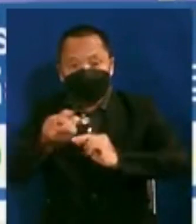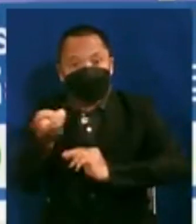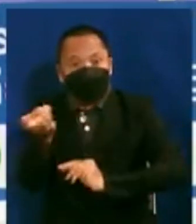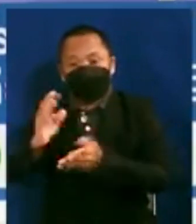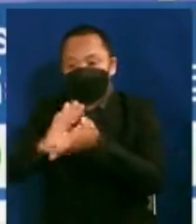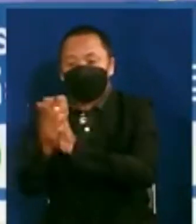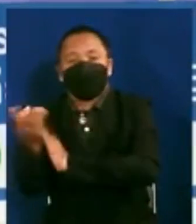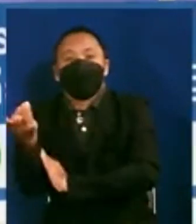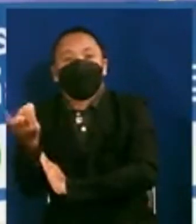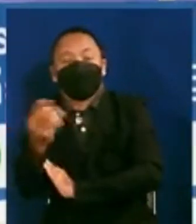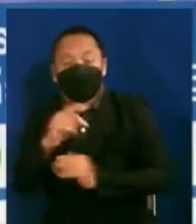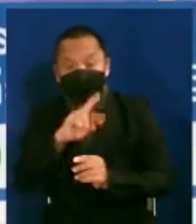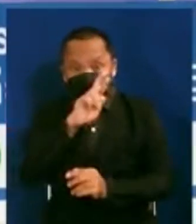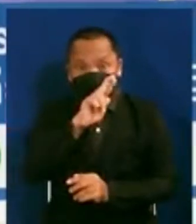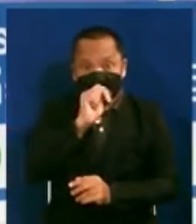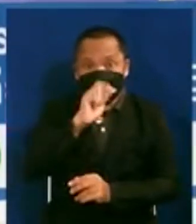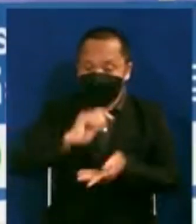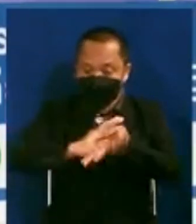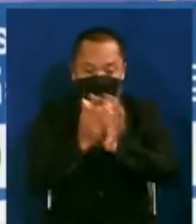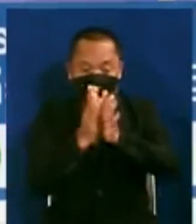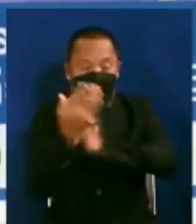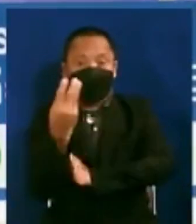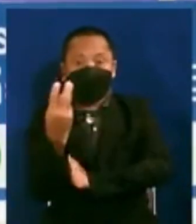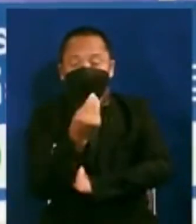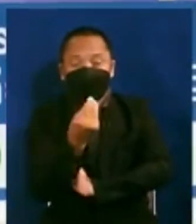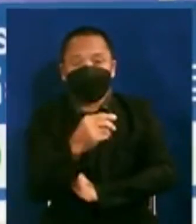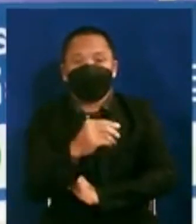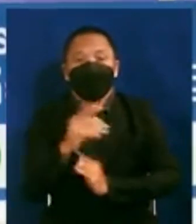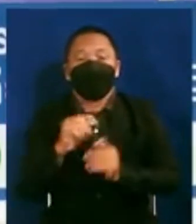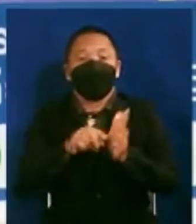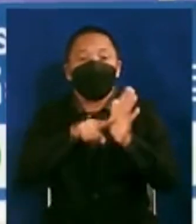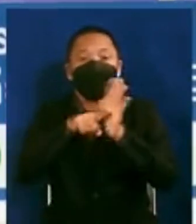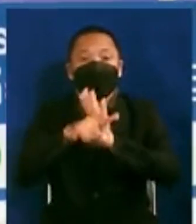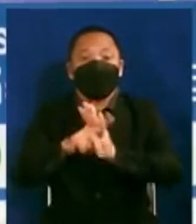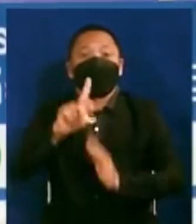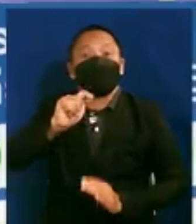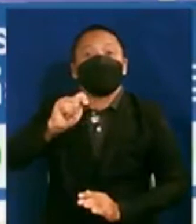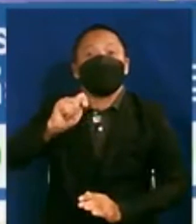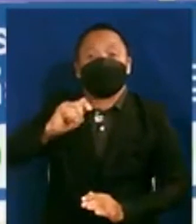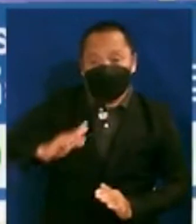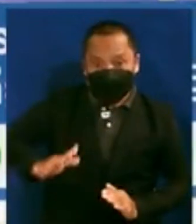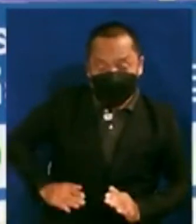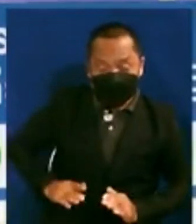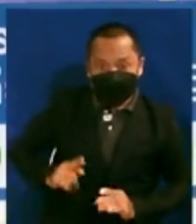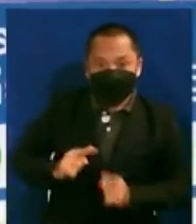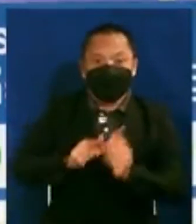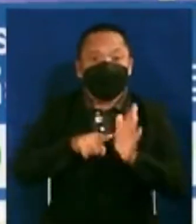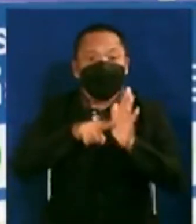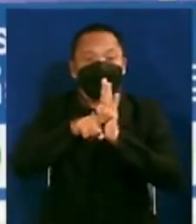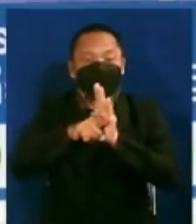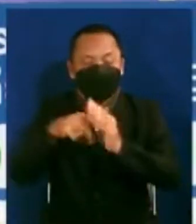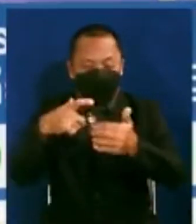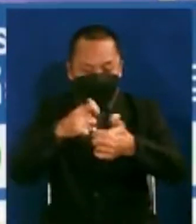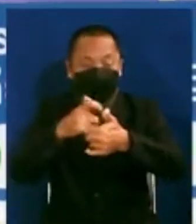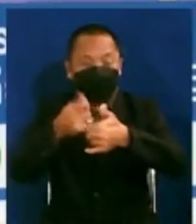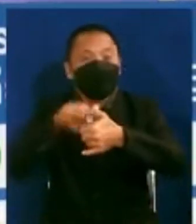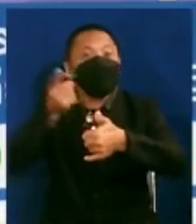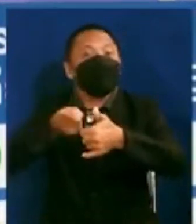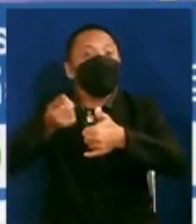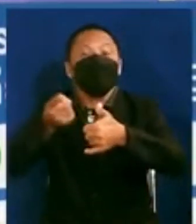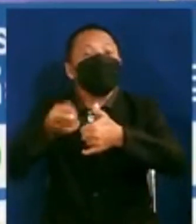ที่เป็น RNA DNA ไวรัสยกตัวอย่างเช่นไวรัสตับอักเสบ B วัคซีนผลิตมา30ปีแล้ว